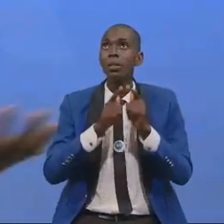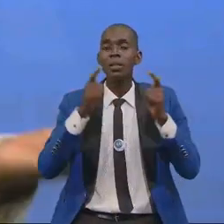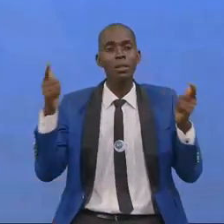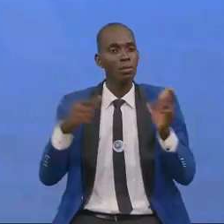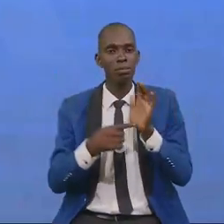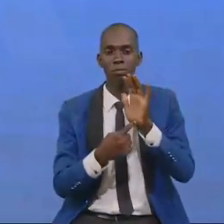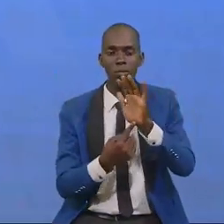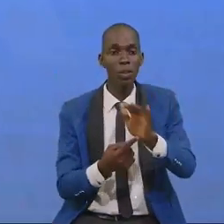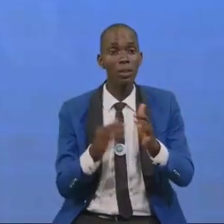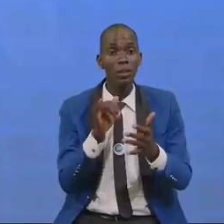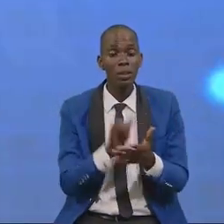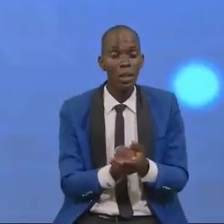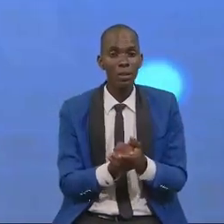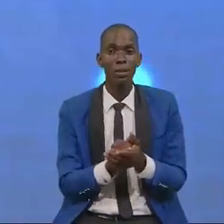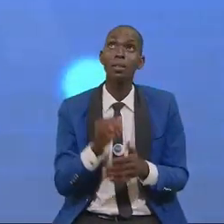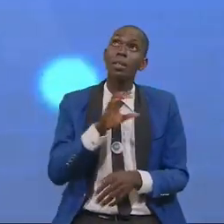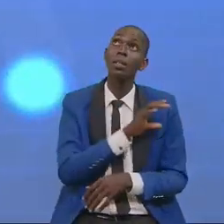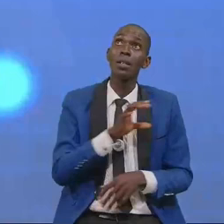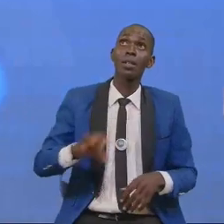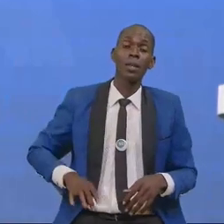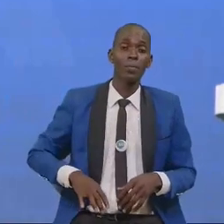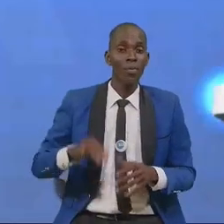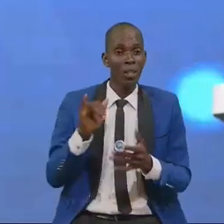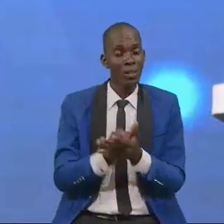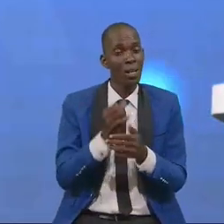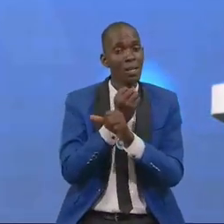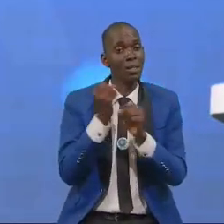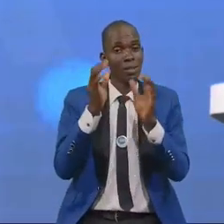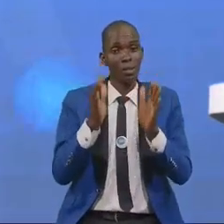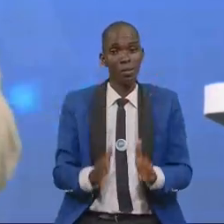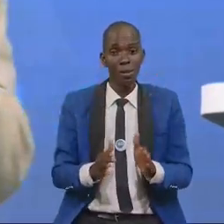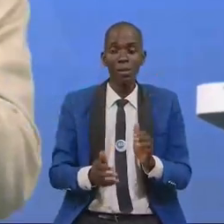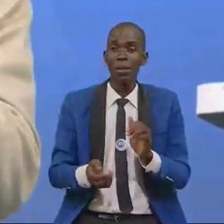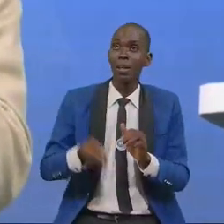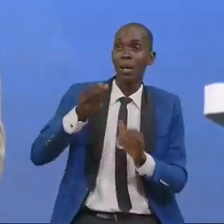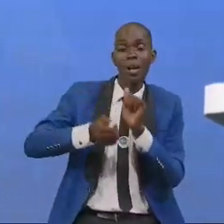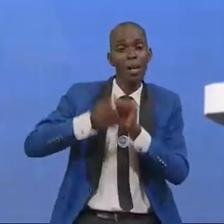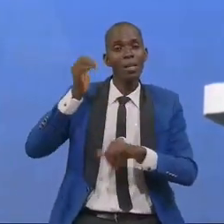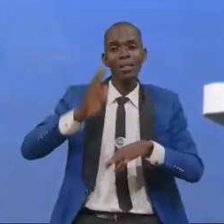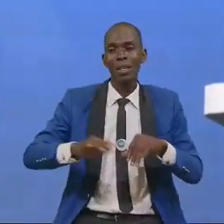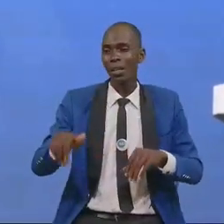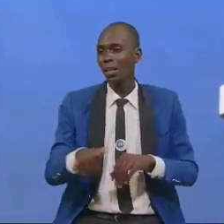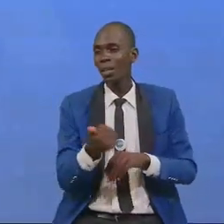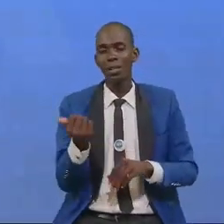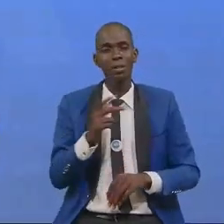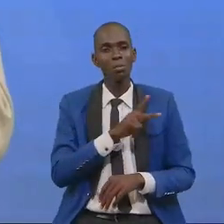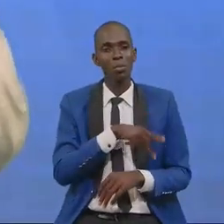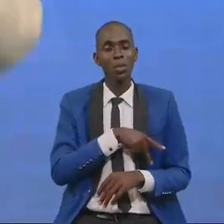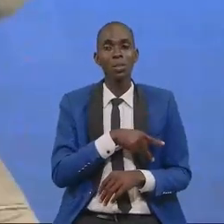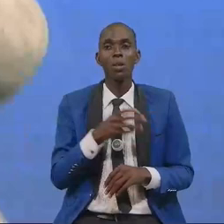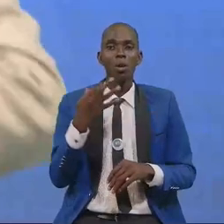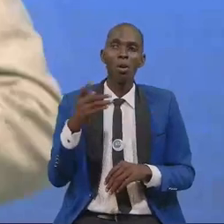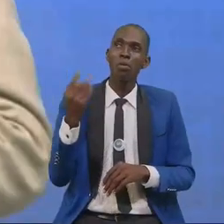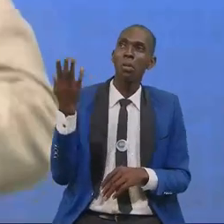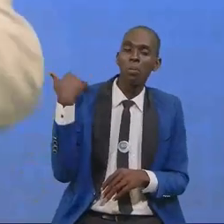que ce Christ ce sauveur plus élevé que tout autre personnalité sur la